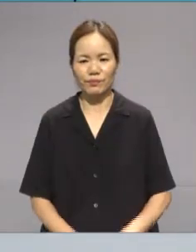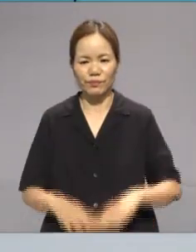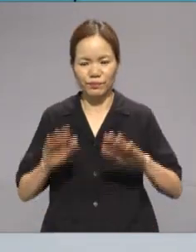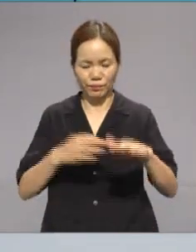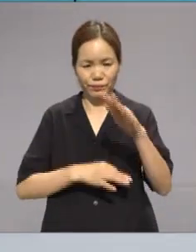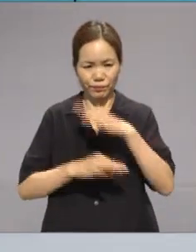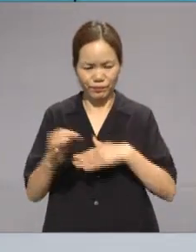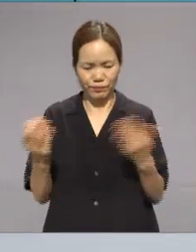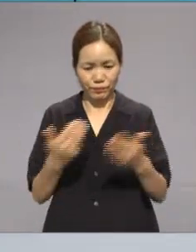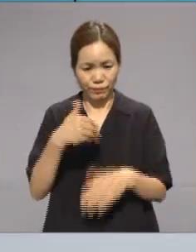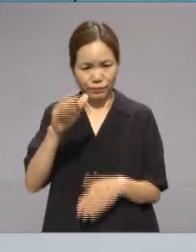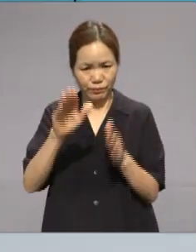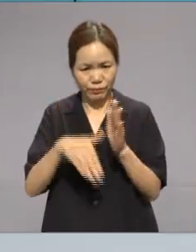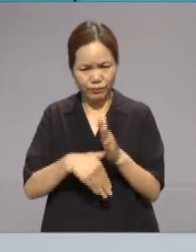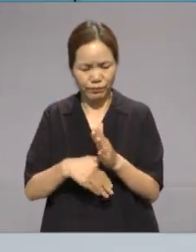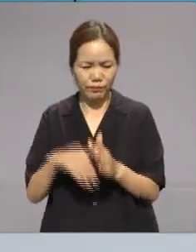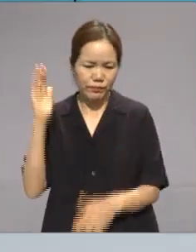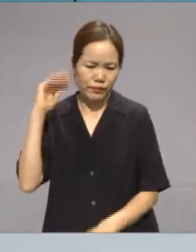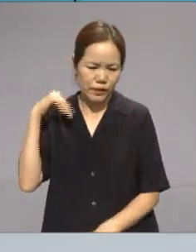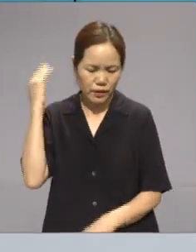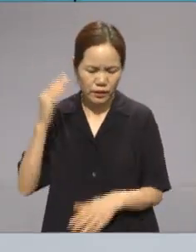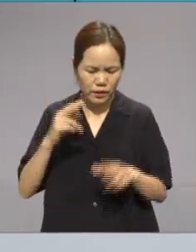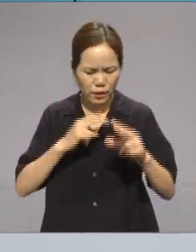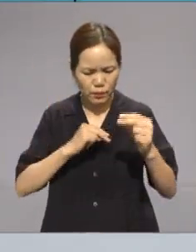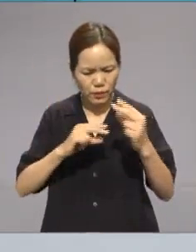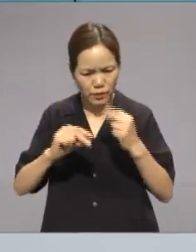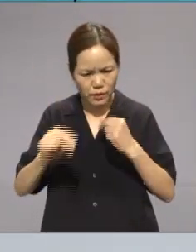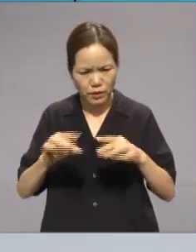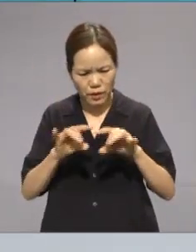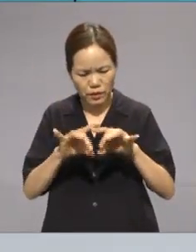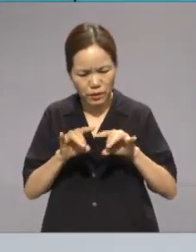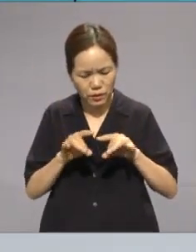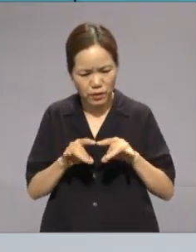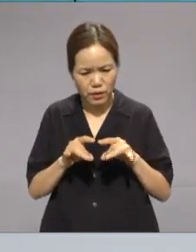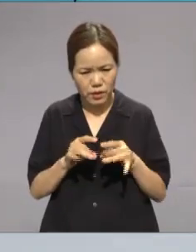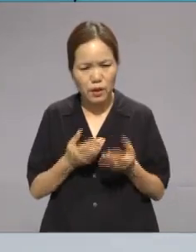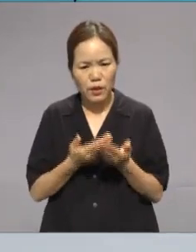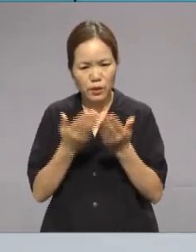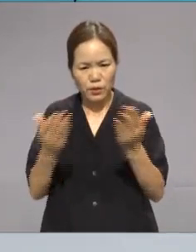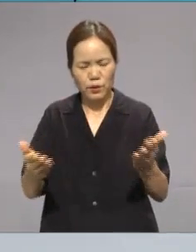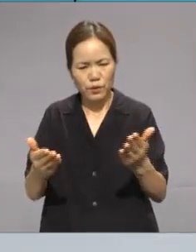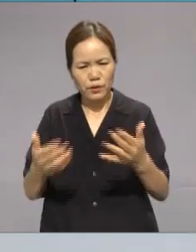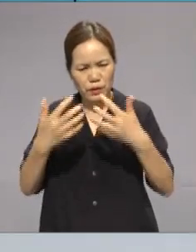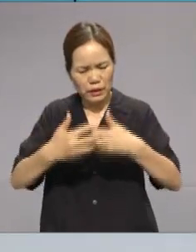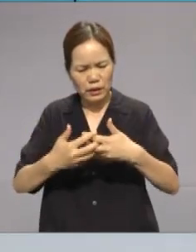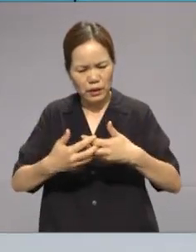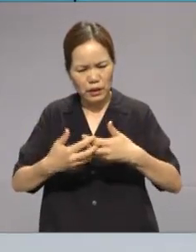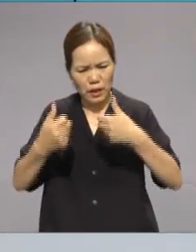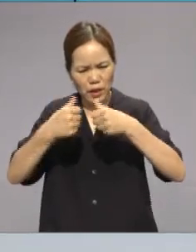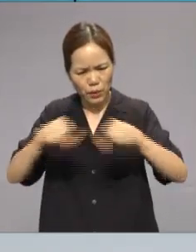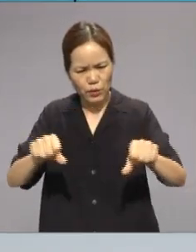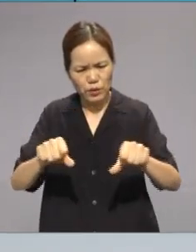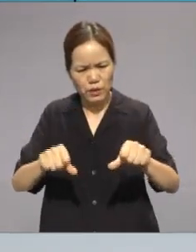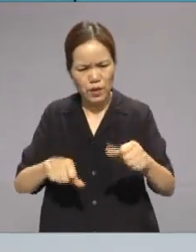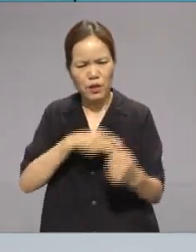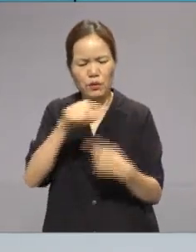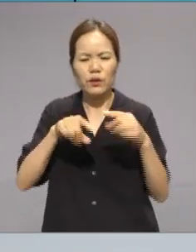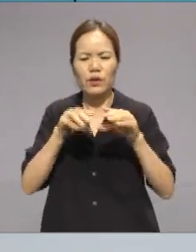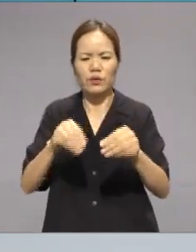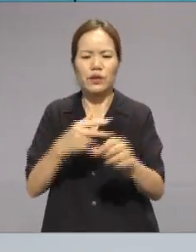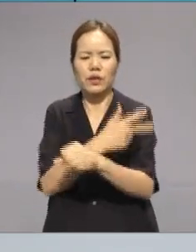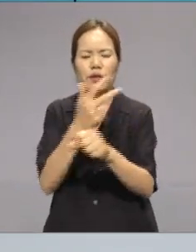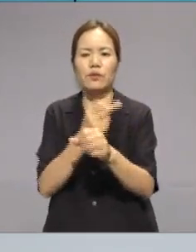오늘 아침 출근 시간대 의정부 경전철에 전원 공급 장치에 이상이 생겨 운행이 중단됐습니다. 7시간